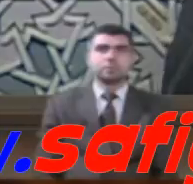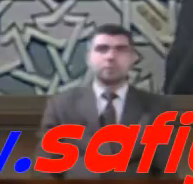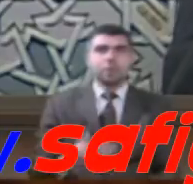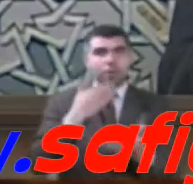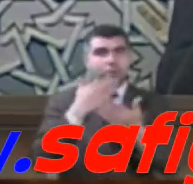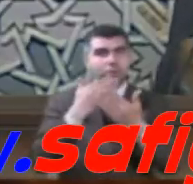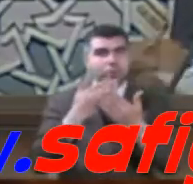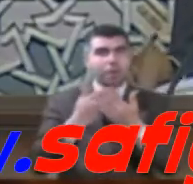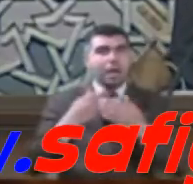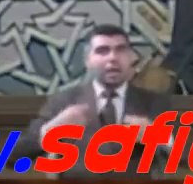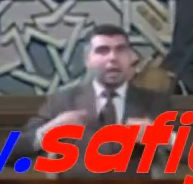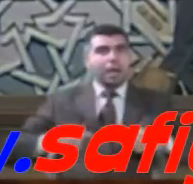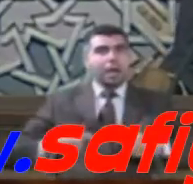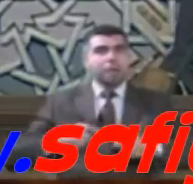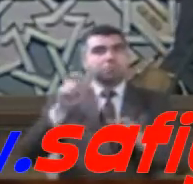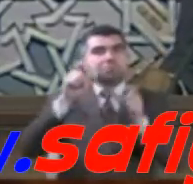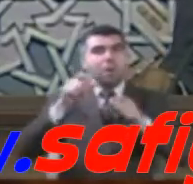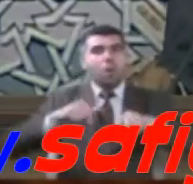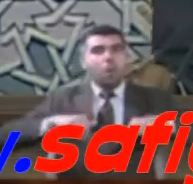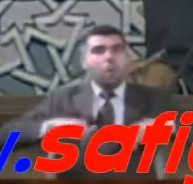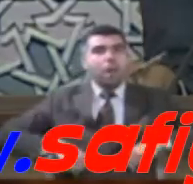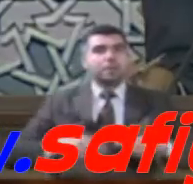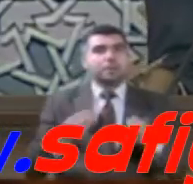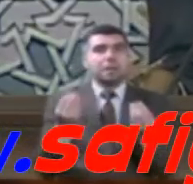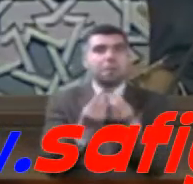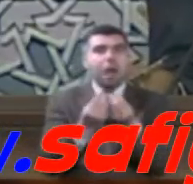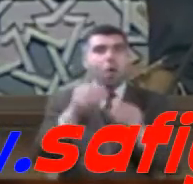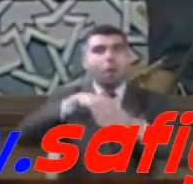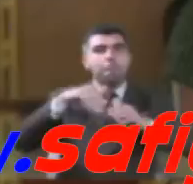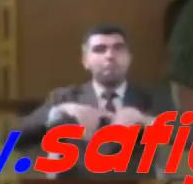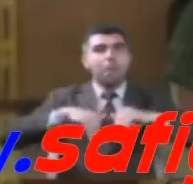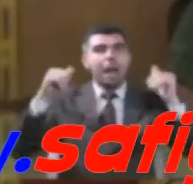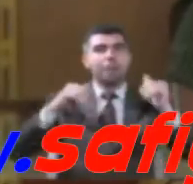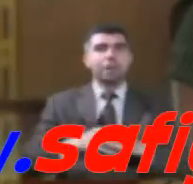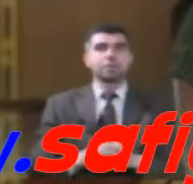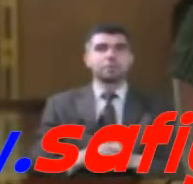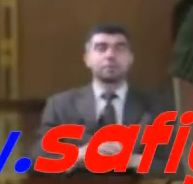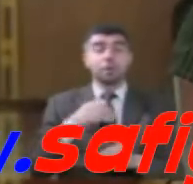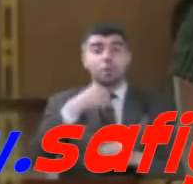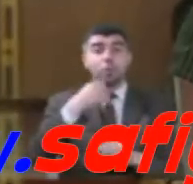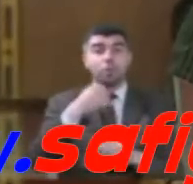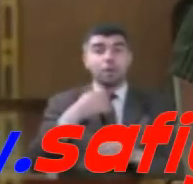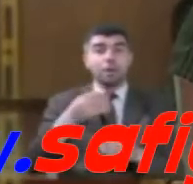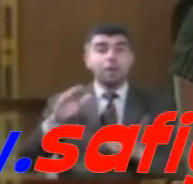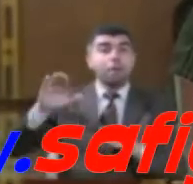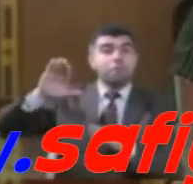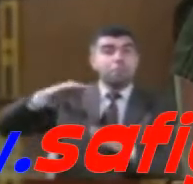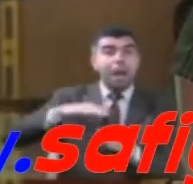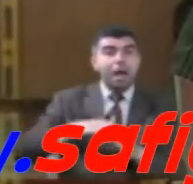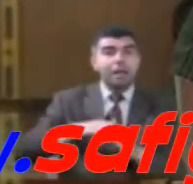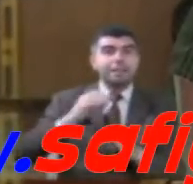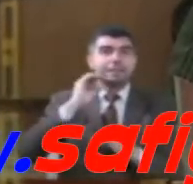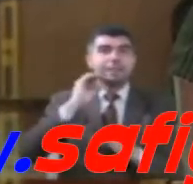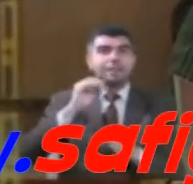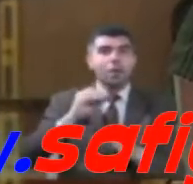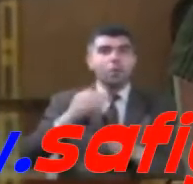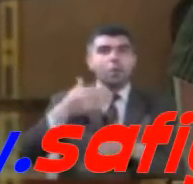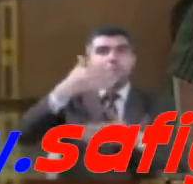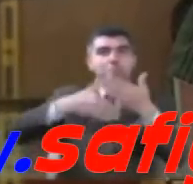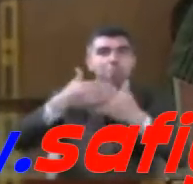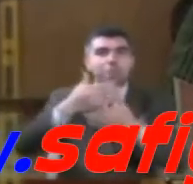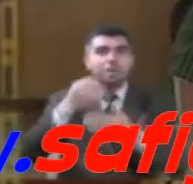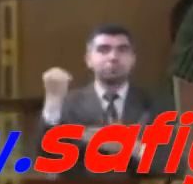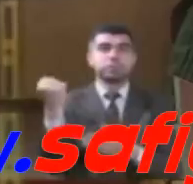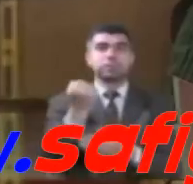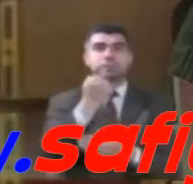شكرا سيد الرئيس، السادة الوزراء، السيدات والسادة النواب المحترمين. ميناء أسف كيعرف تأخر في الأشغال، كنسولكم سيد